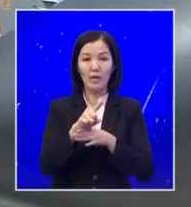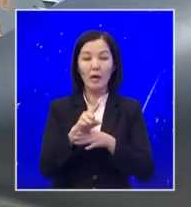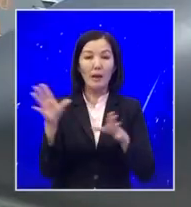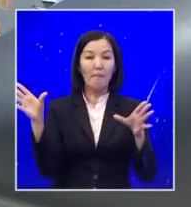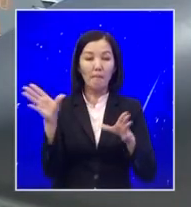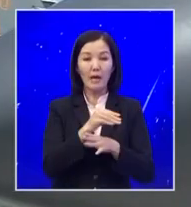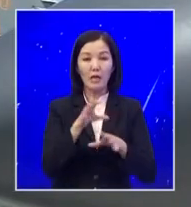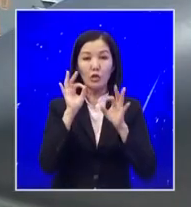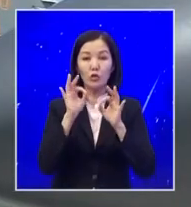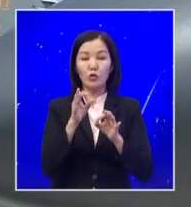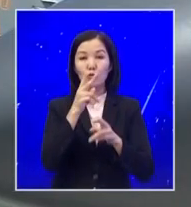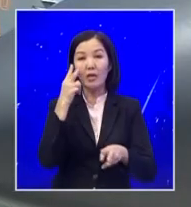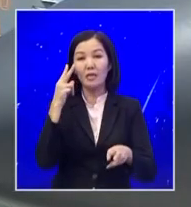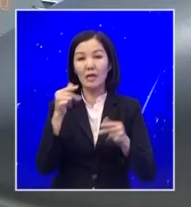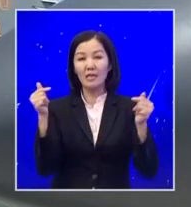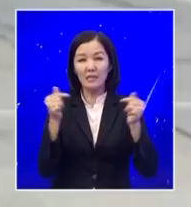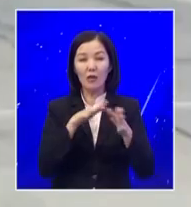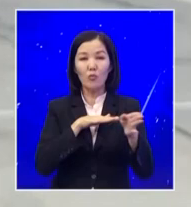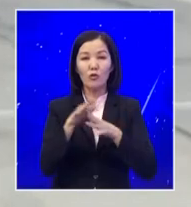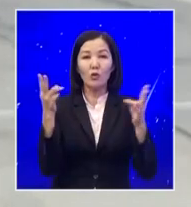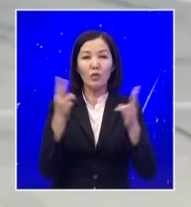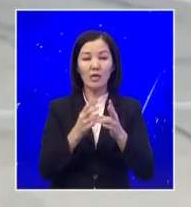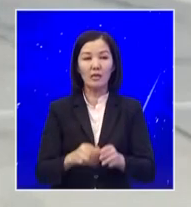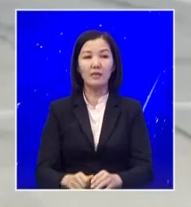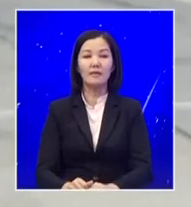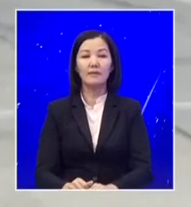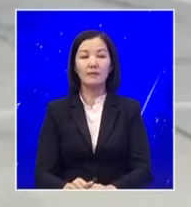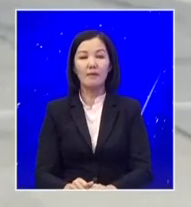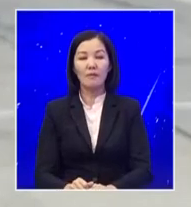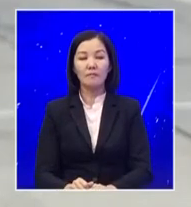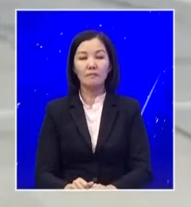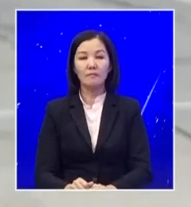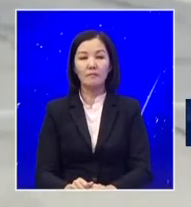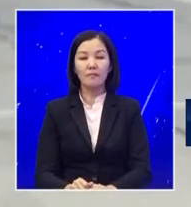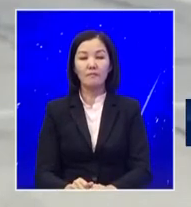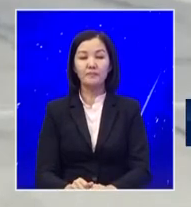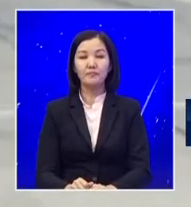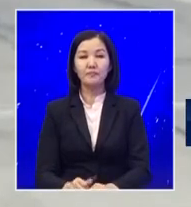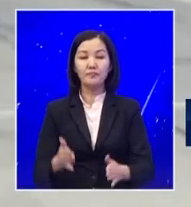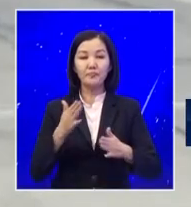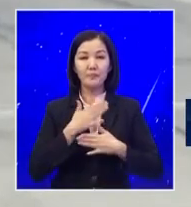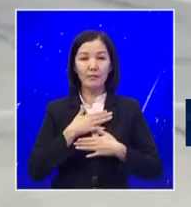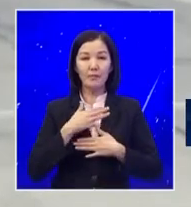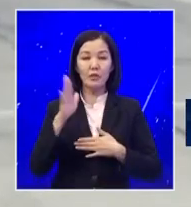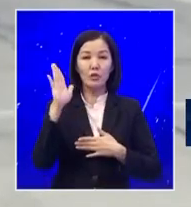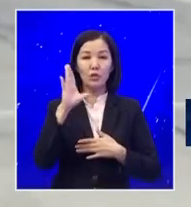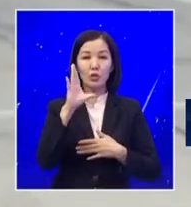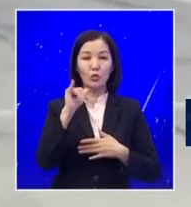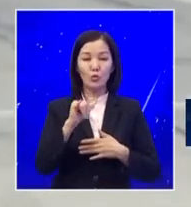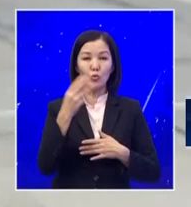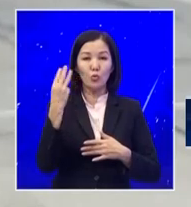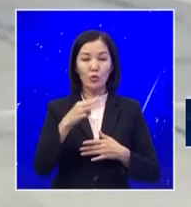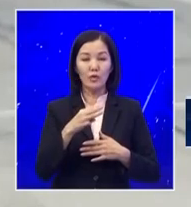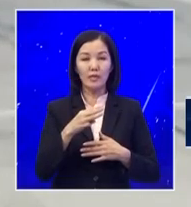бұлжытпай межелі уақытта орындады. Нами были выполнены сегодня 5 самолетов вылетов. Біз Су-30 СМ